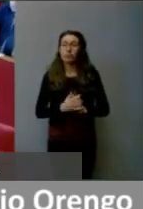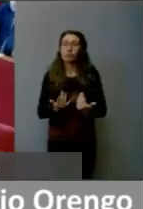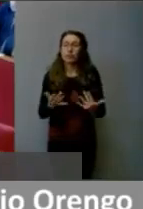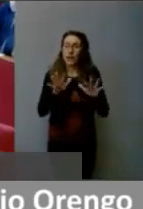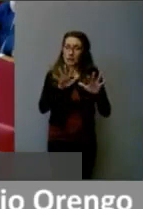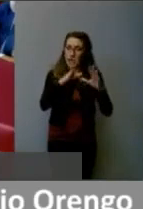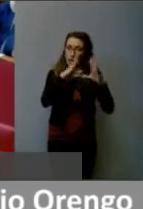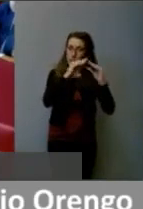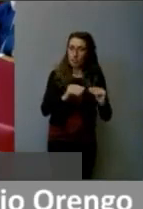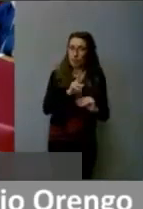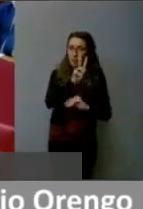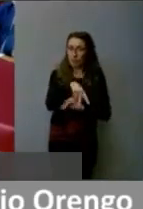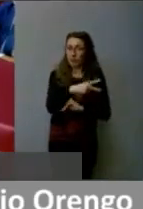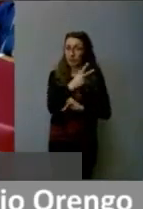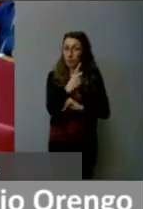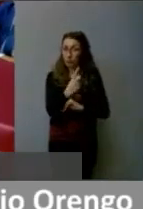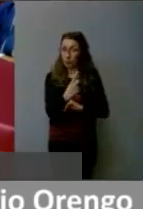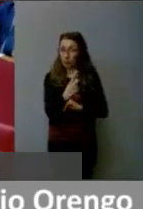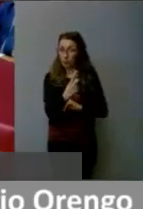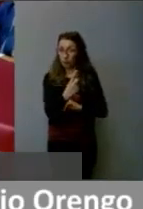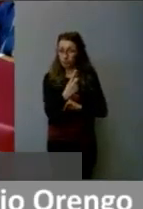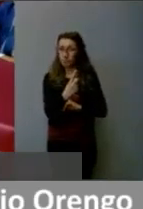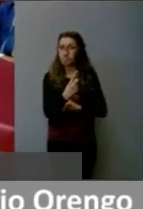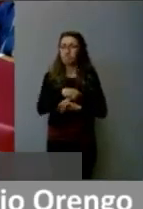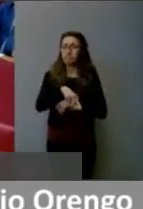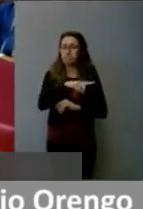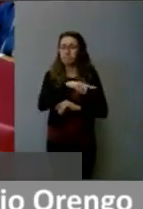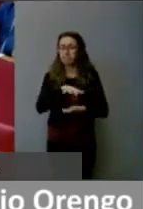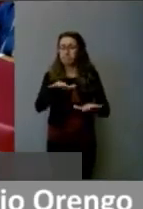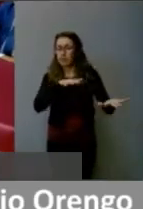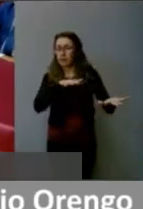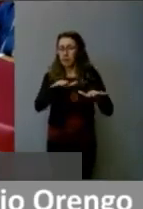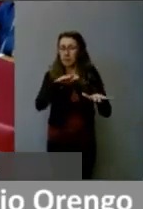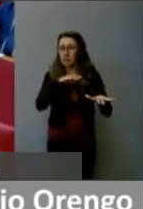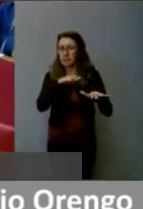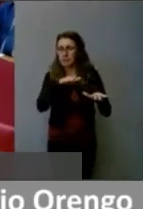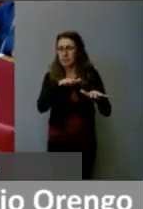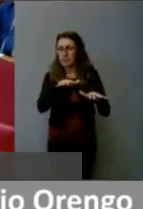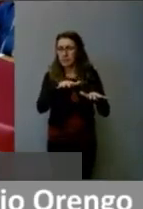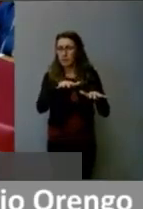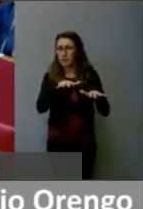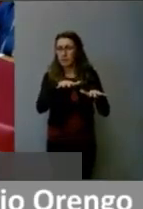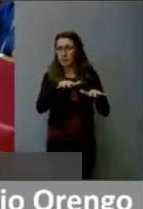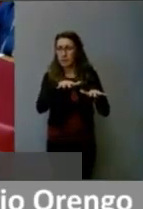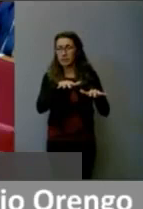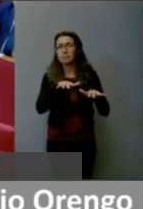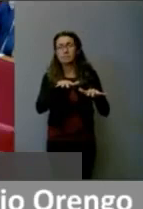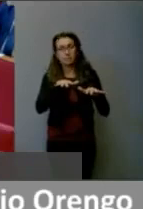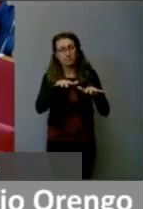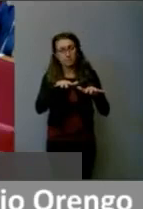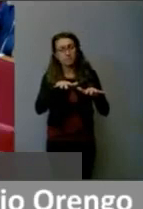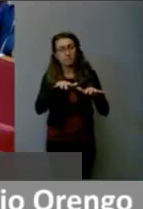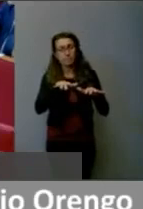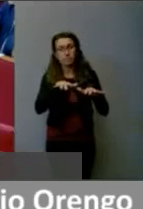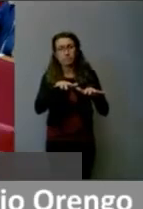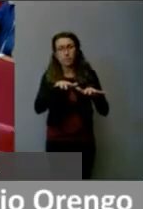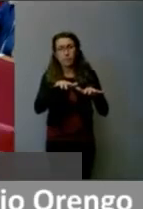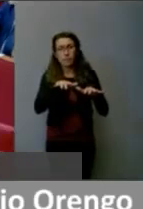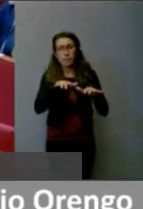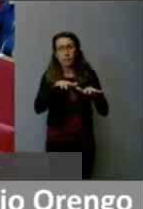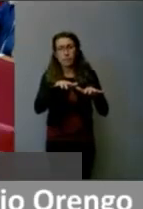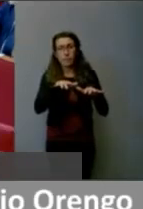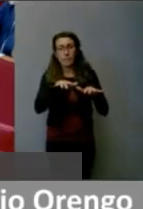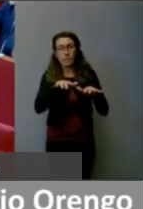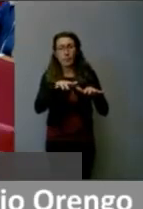dicembre 2021 la nostra amministrazione ha adottato l'importante decisione per